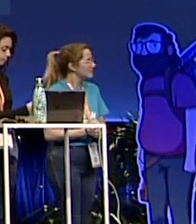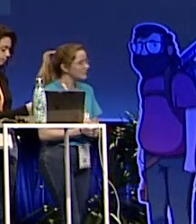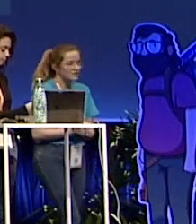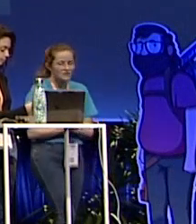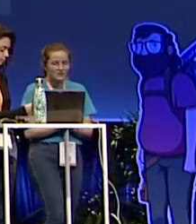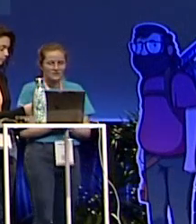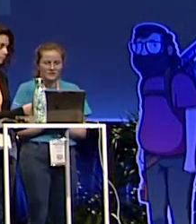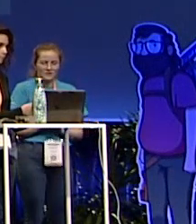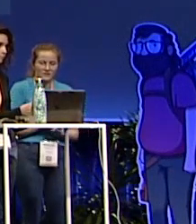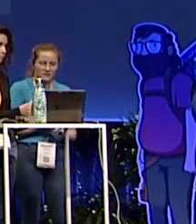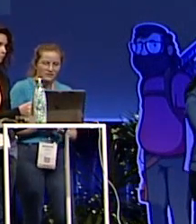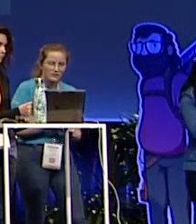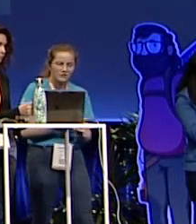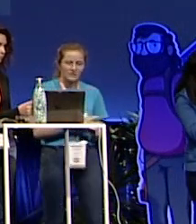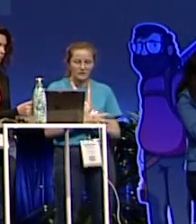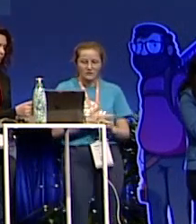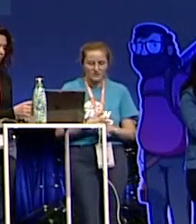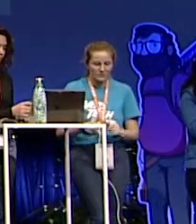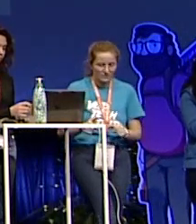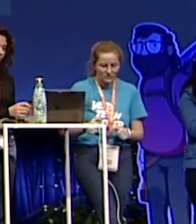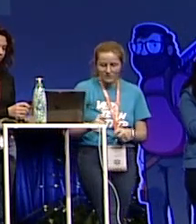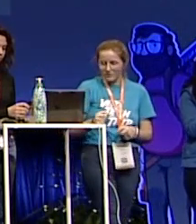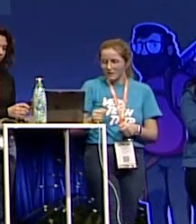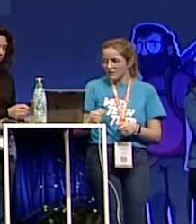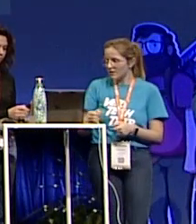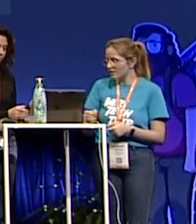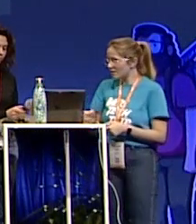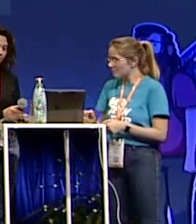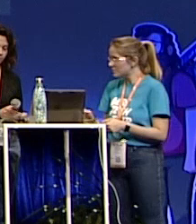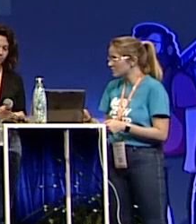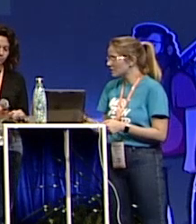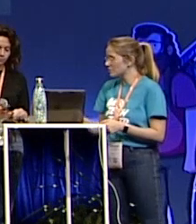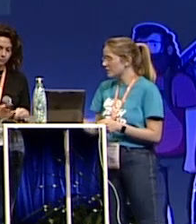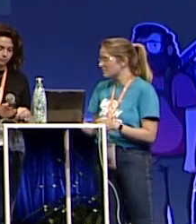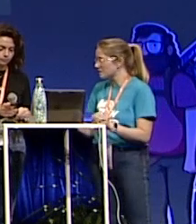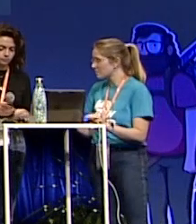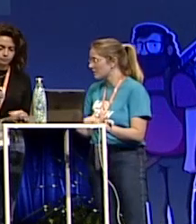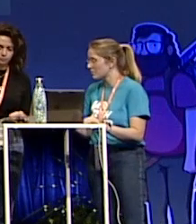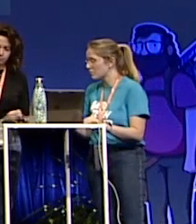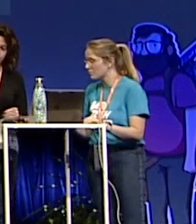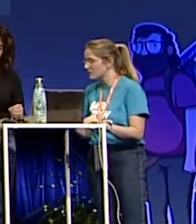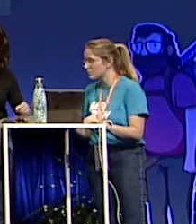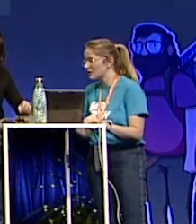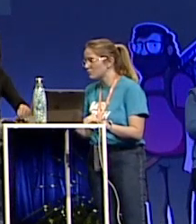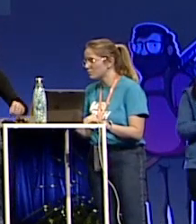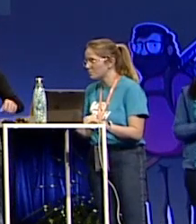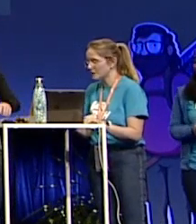Pour la keynote suivante, est-ce que la personne peut s'installer ? Et on va démarrer, je vais vous aider à vous installer. Merci.